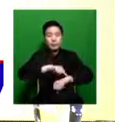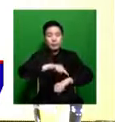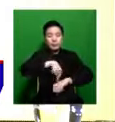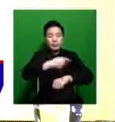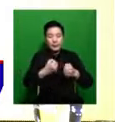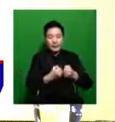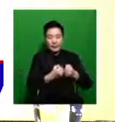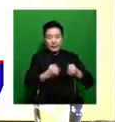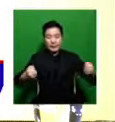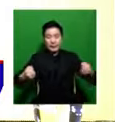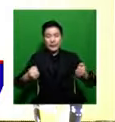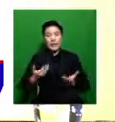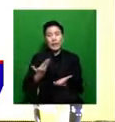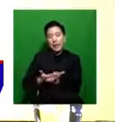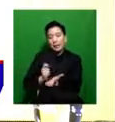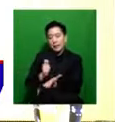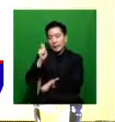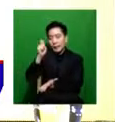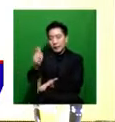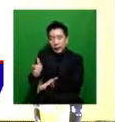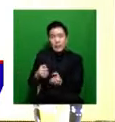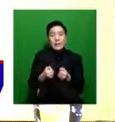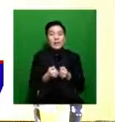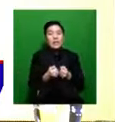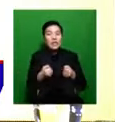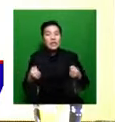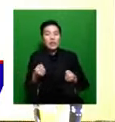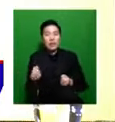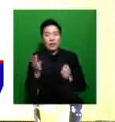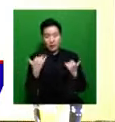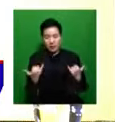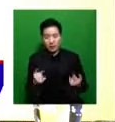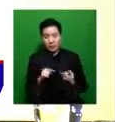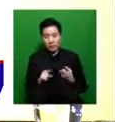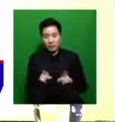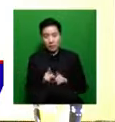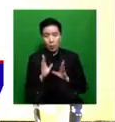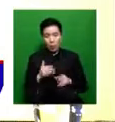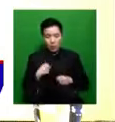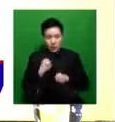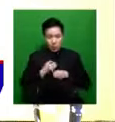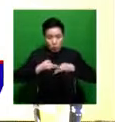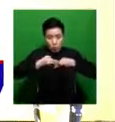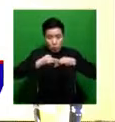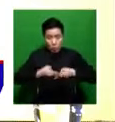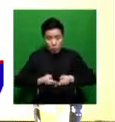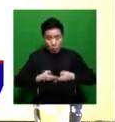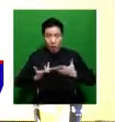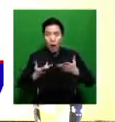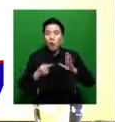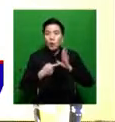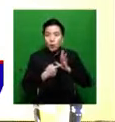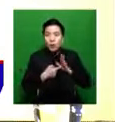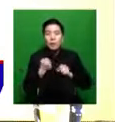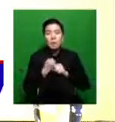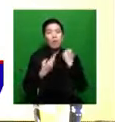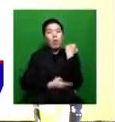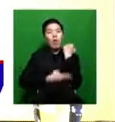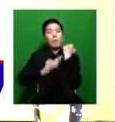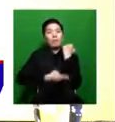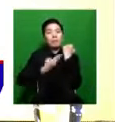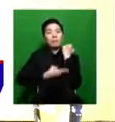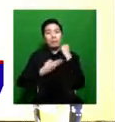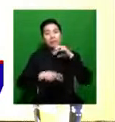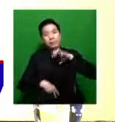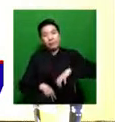การชำระค่าไฟฟ้านะคะสำหรับผู้ใช้ไฟฟ้าประเภทกิจการเฉพาะอย่างอันได้แก่ธุรกิจโรงแรมกิ